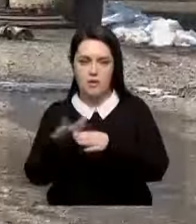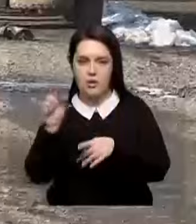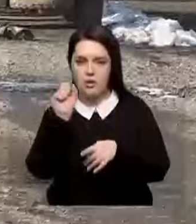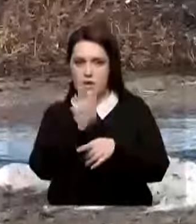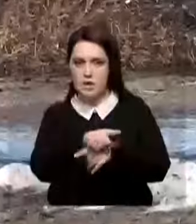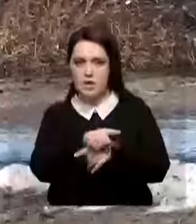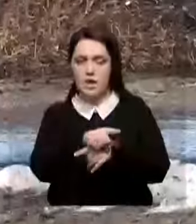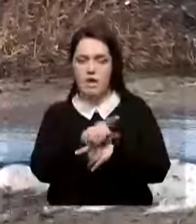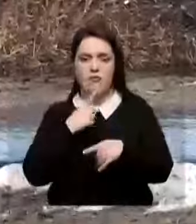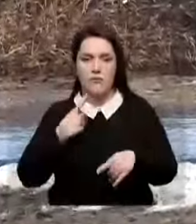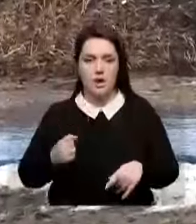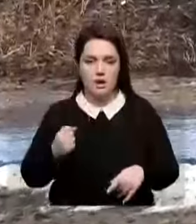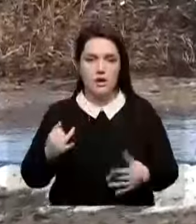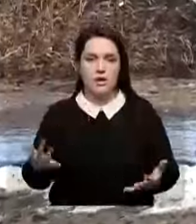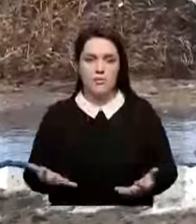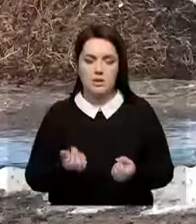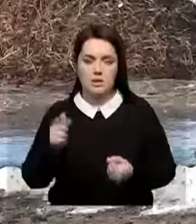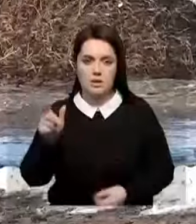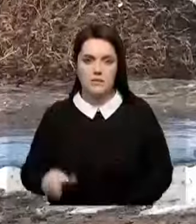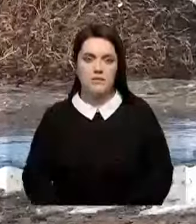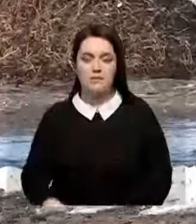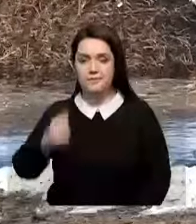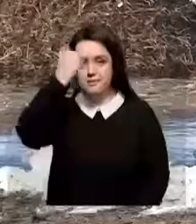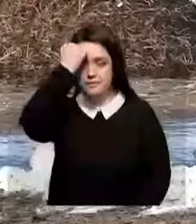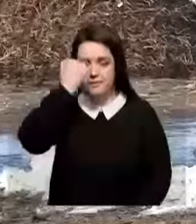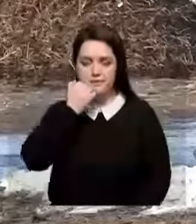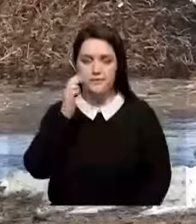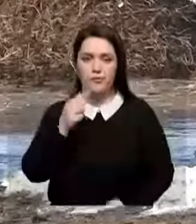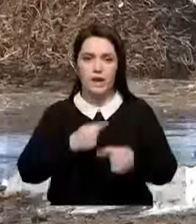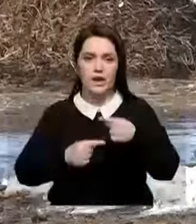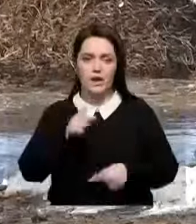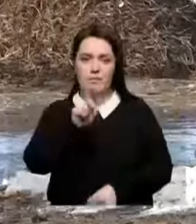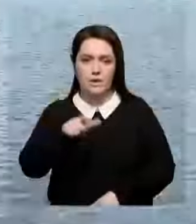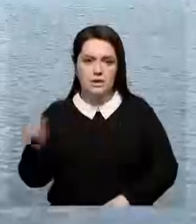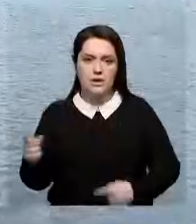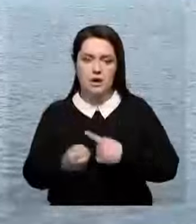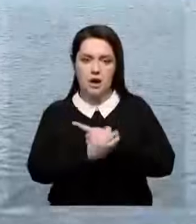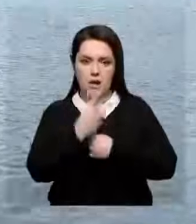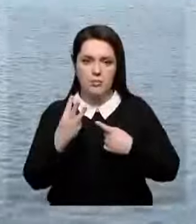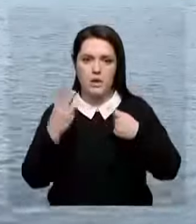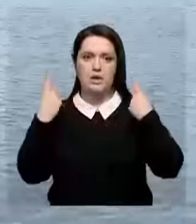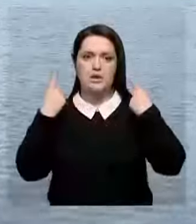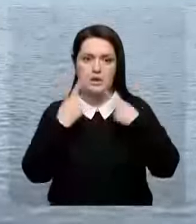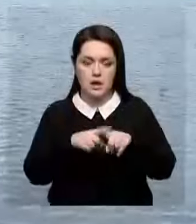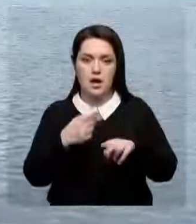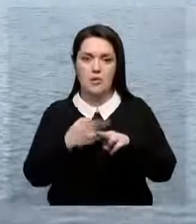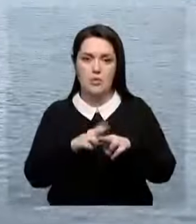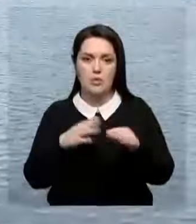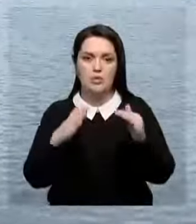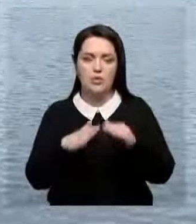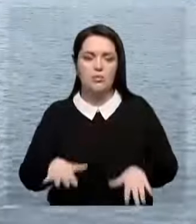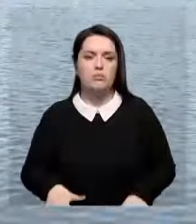и военных. Спасибо нашим предпринимателям, которые вот техникой все обеспечивают. На сегодняшний день портапляемых дворовых